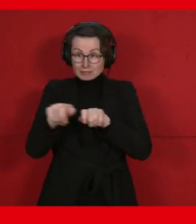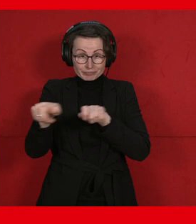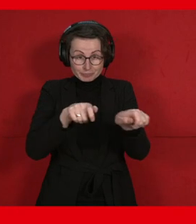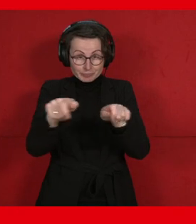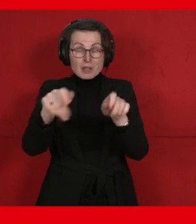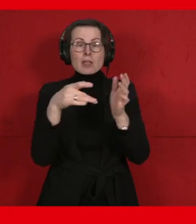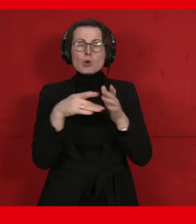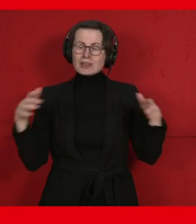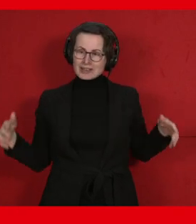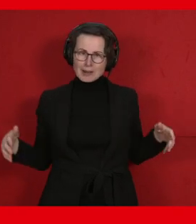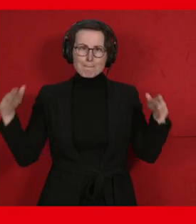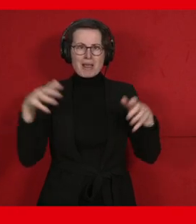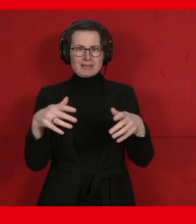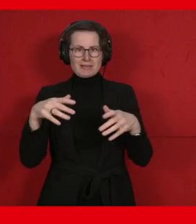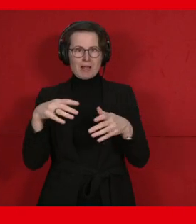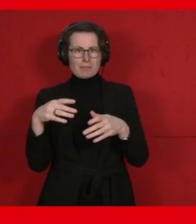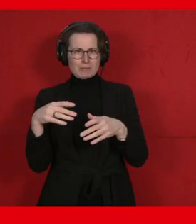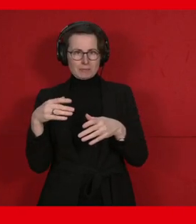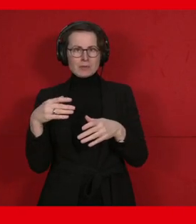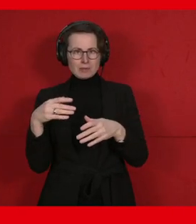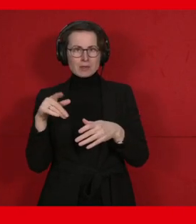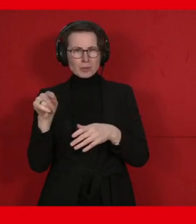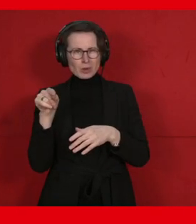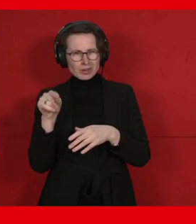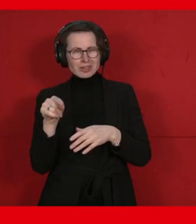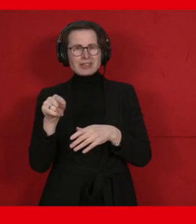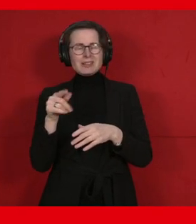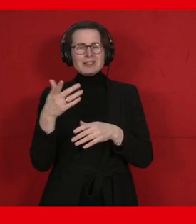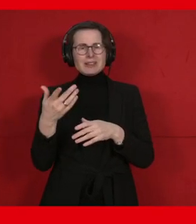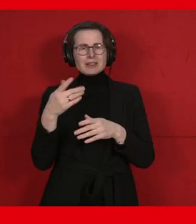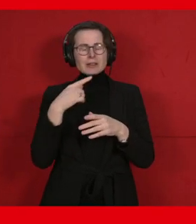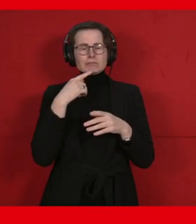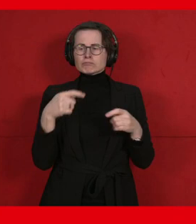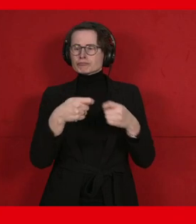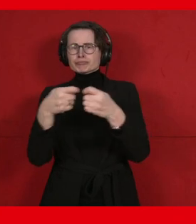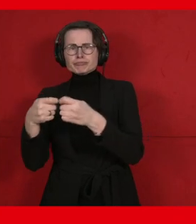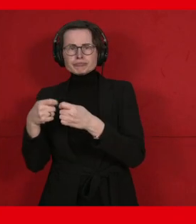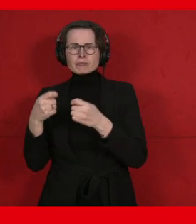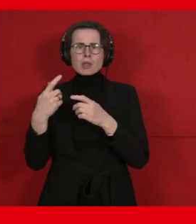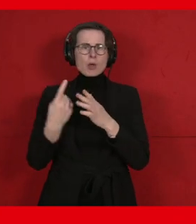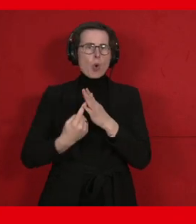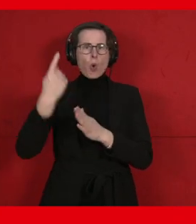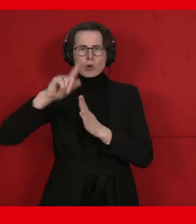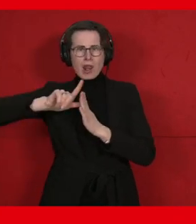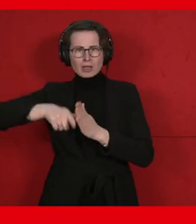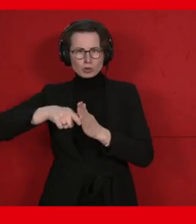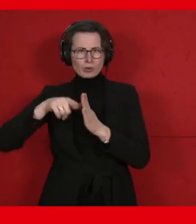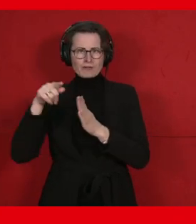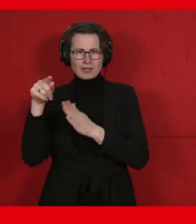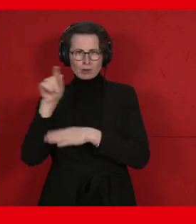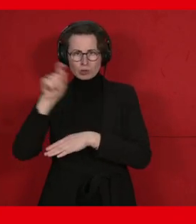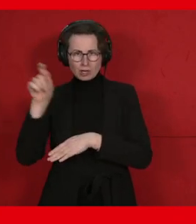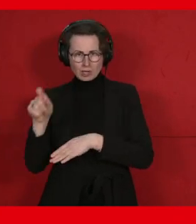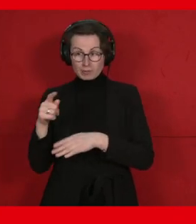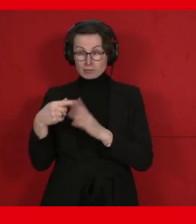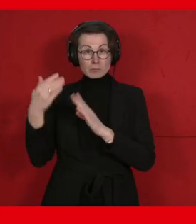dann als Gemeinsames auf den Weg gebracht wurde. Und das ist dann ein Zusammenschluss von hochleistungsfähigen Unternehmen, die wir noch heute kennen,